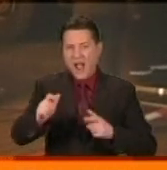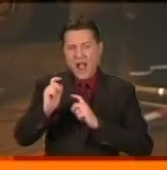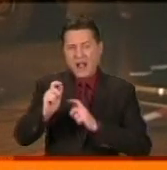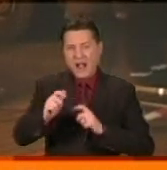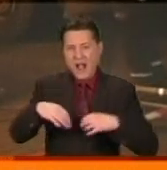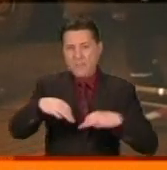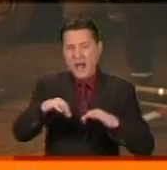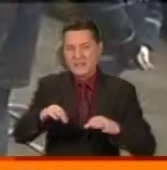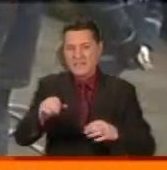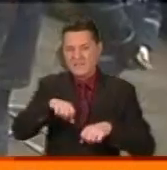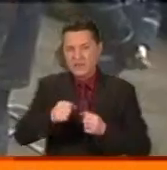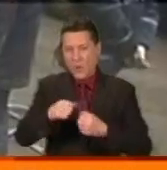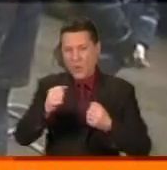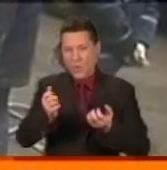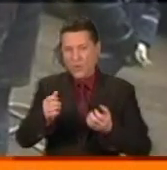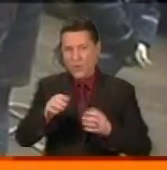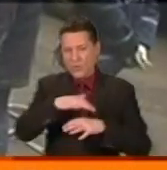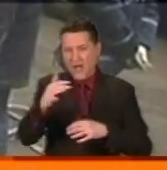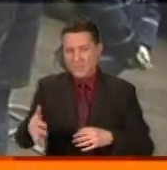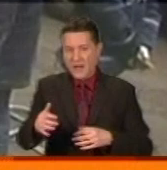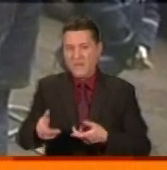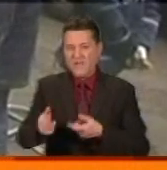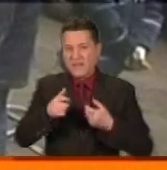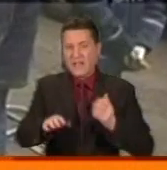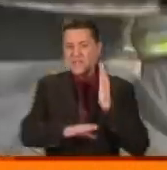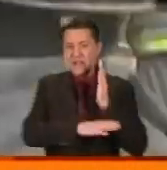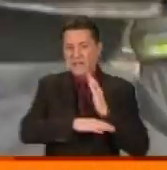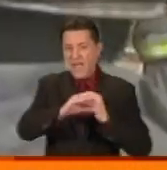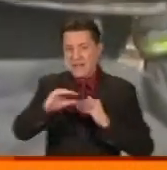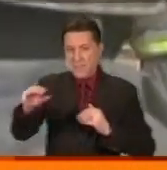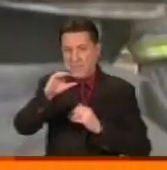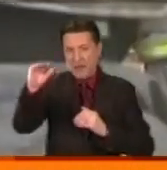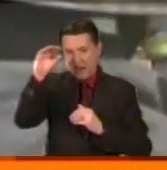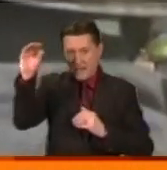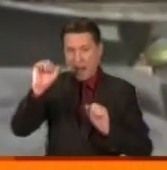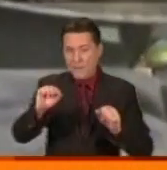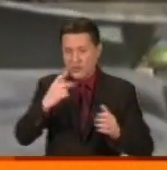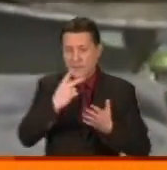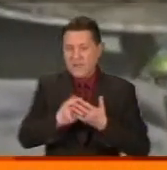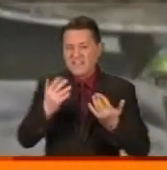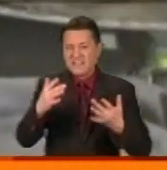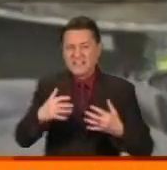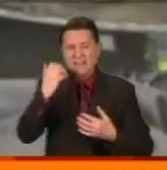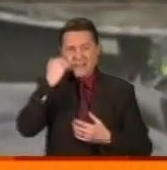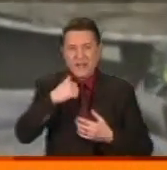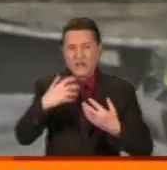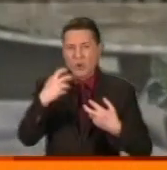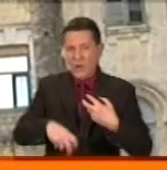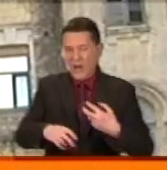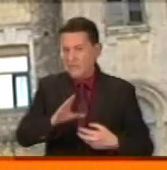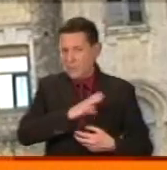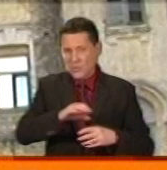а годину тому витягли самі дерев'яні перекриття ви можете побачити наскільки трухлявими були балки які